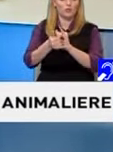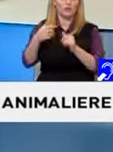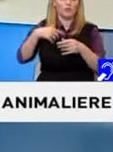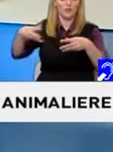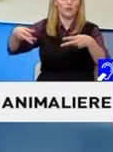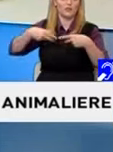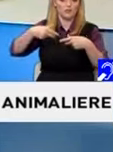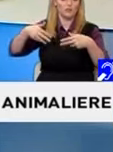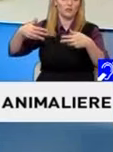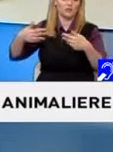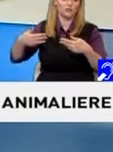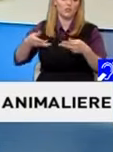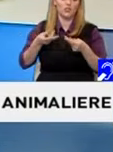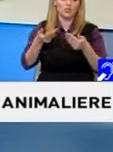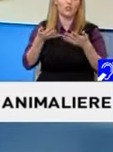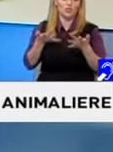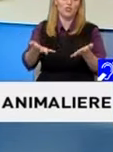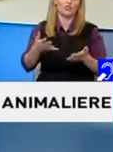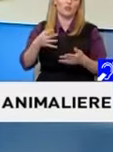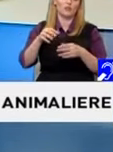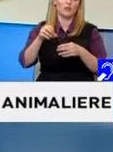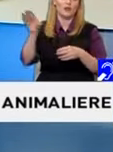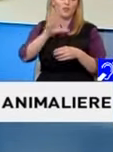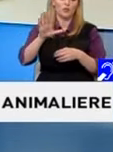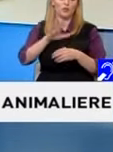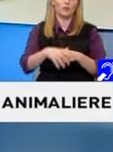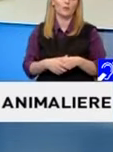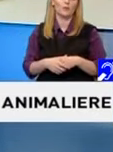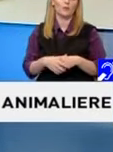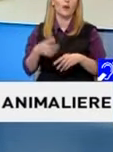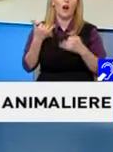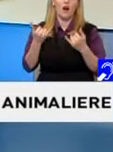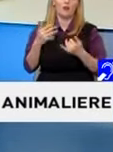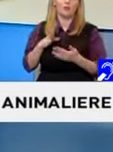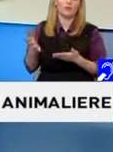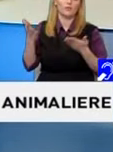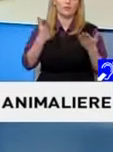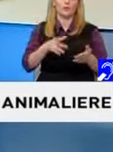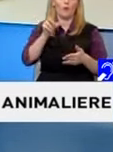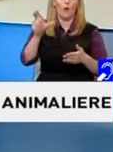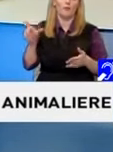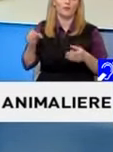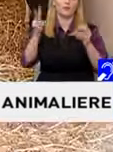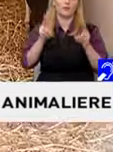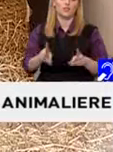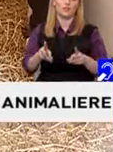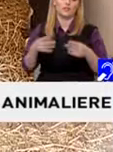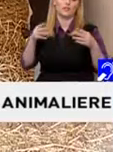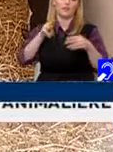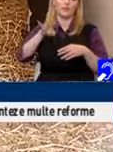măsură. De această părere sunt experții economici invitați la emisiunea Punctul pe azi de la TVR Moldova.